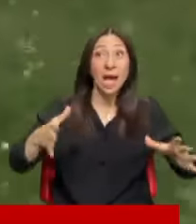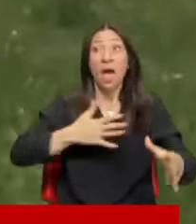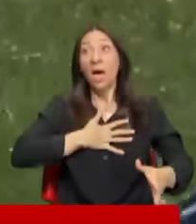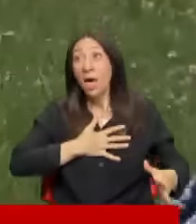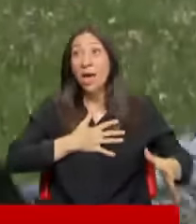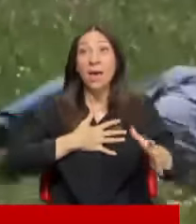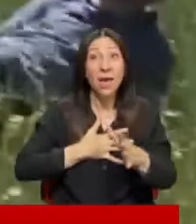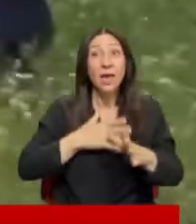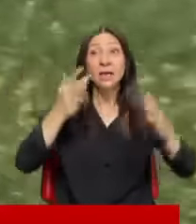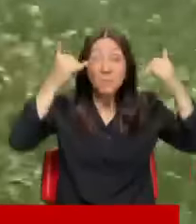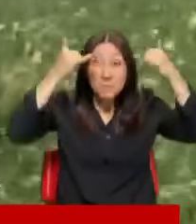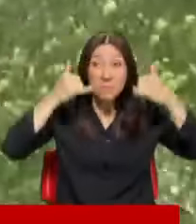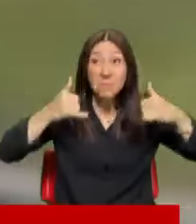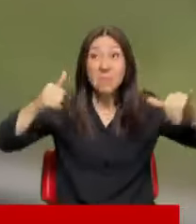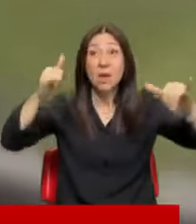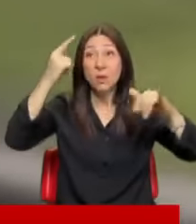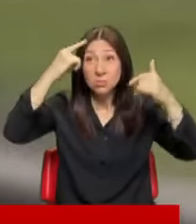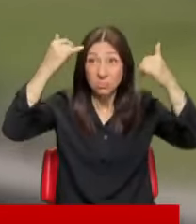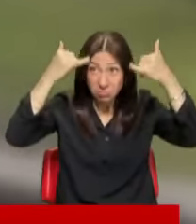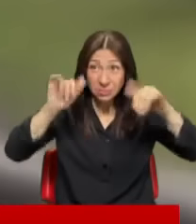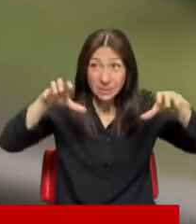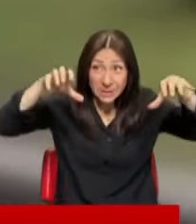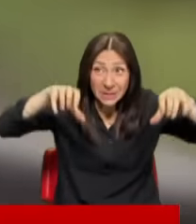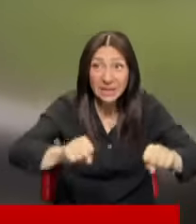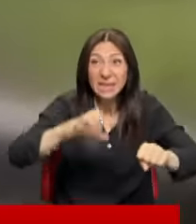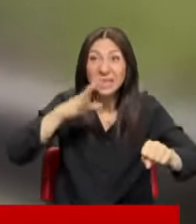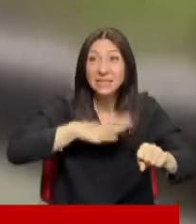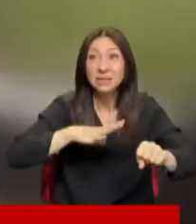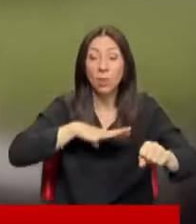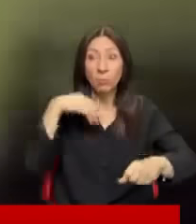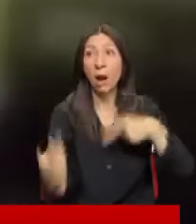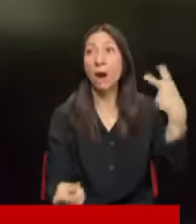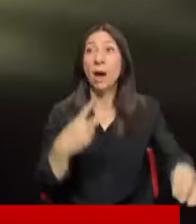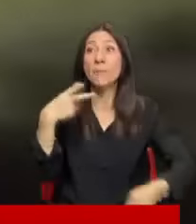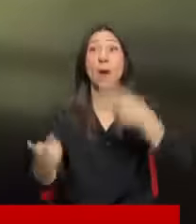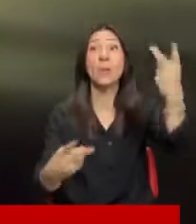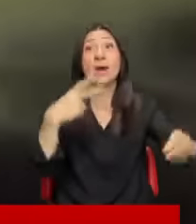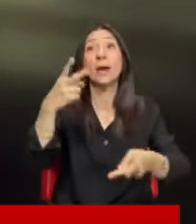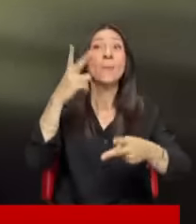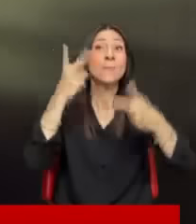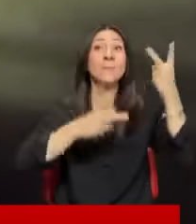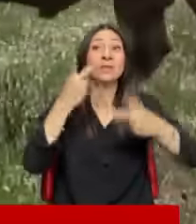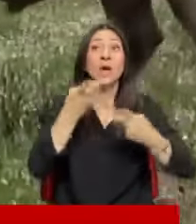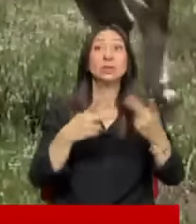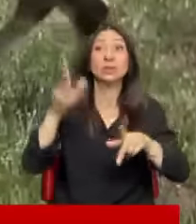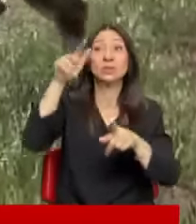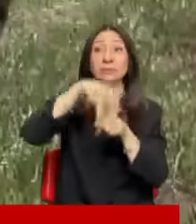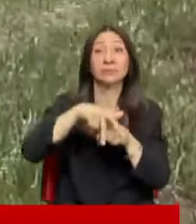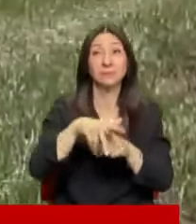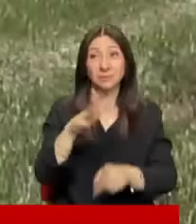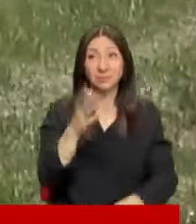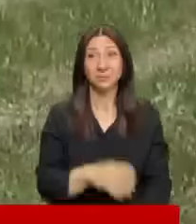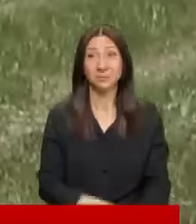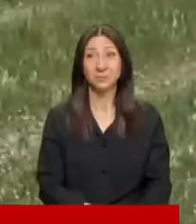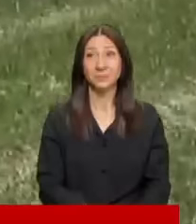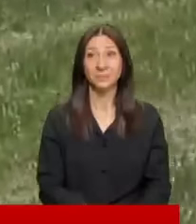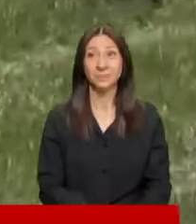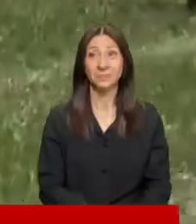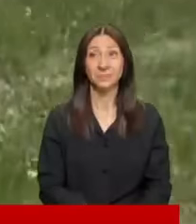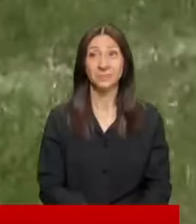nefese. İki büyükbaş kurbanlığı boynuzundan yakalamak isteyenler yerde buldu kendini. Kimileri de ağaçta. Hadi ya!